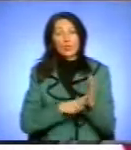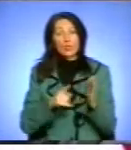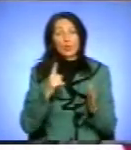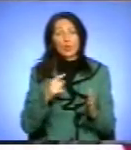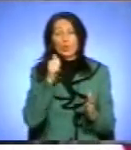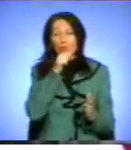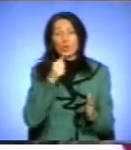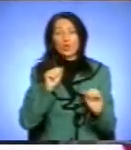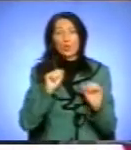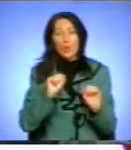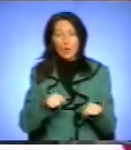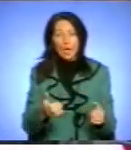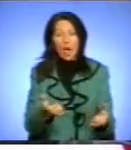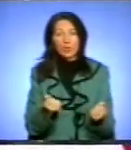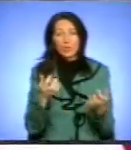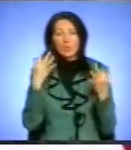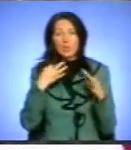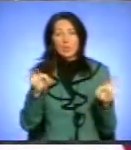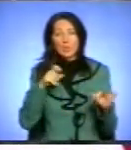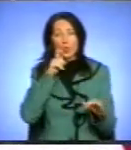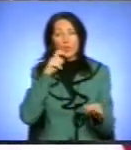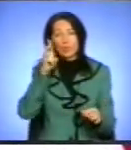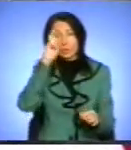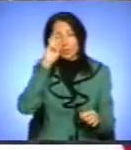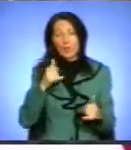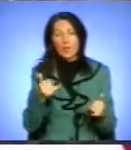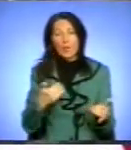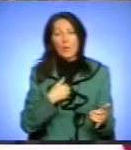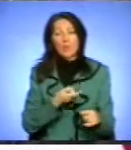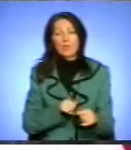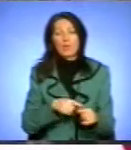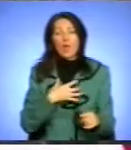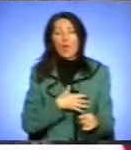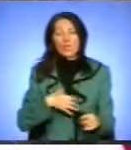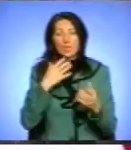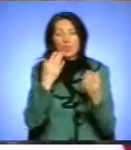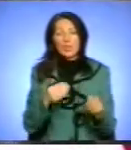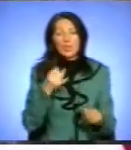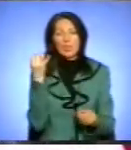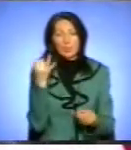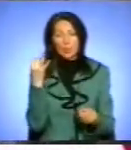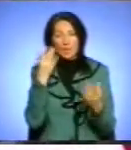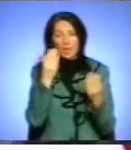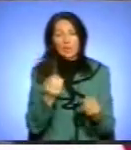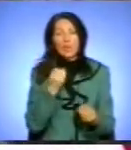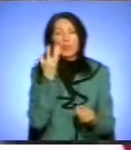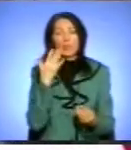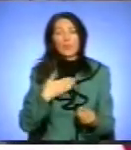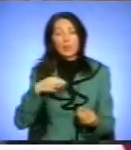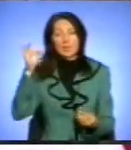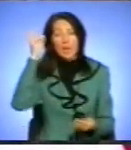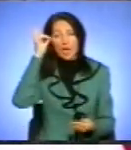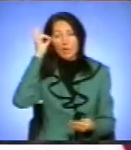отримати незалежну українську державу. Для мене особисто це важливий день в історії, це день, коли ми згадуємо